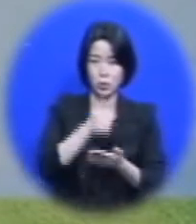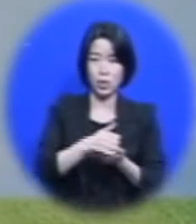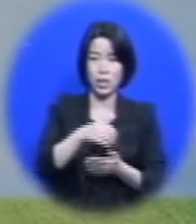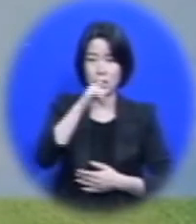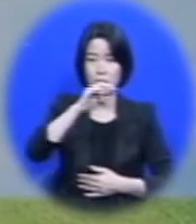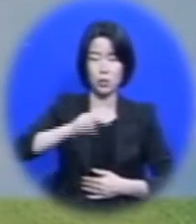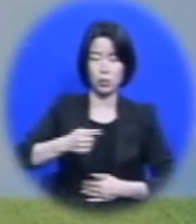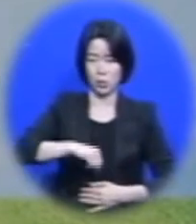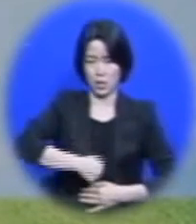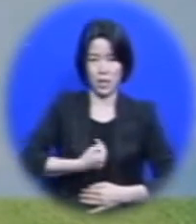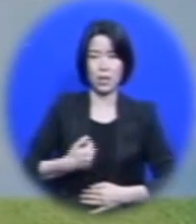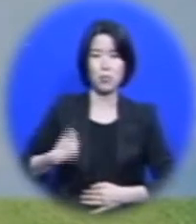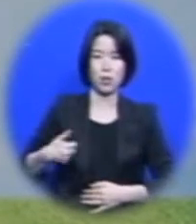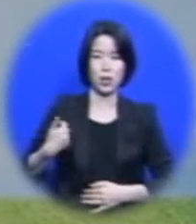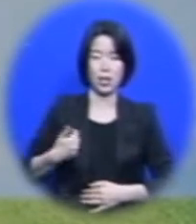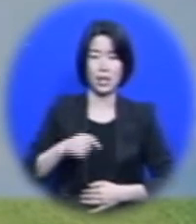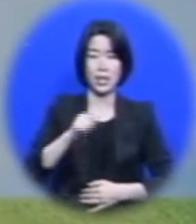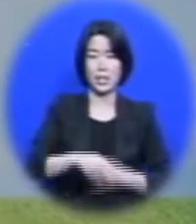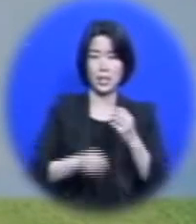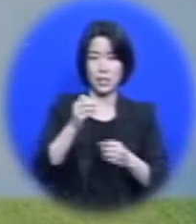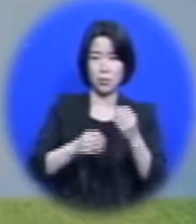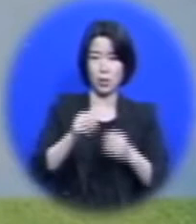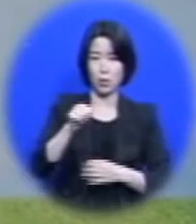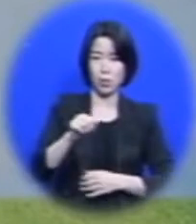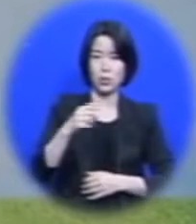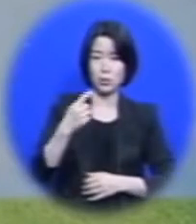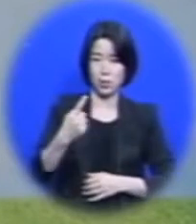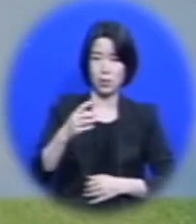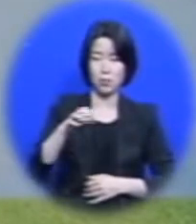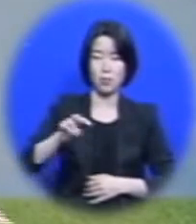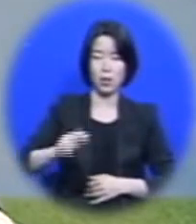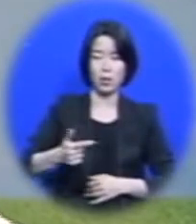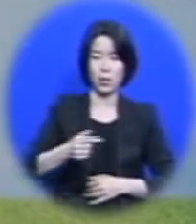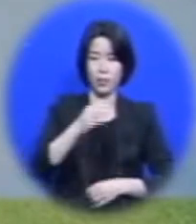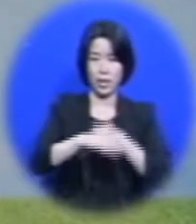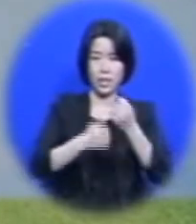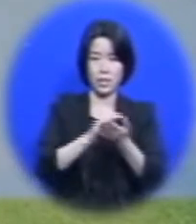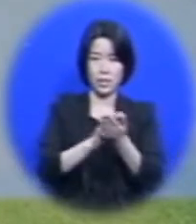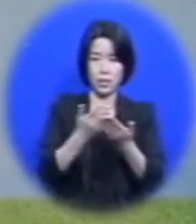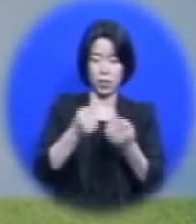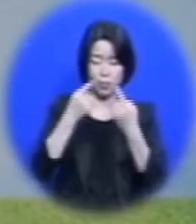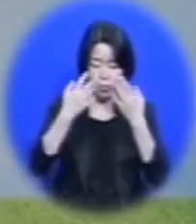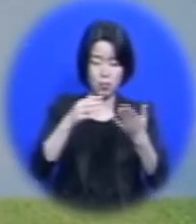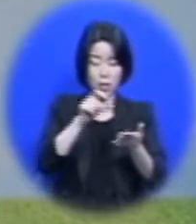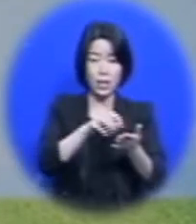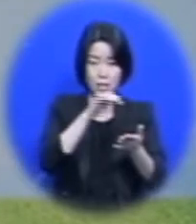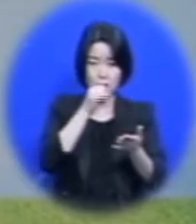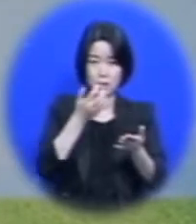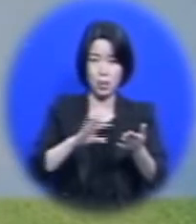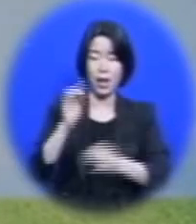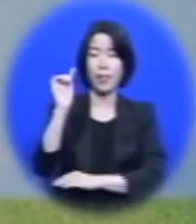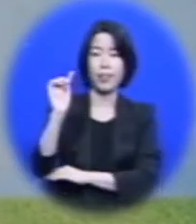자기가 모릅니다. 이 시편 51편은 성경에 분명히 나와 있지만